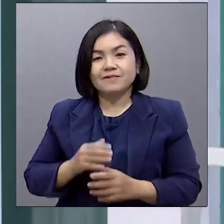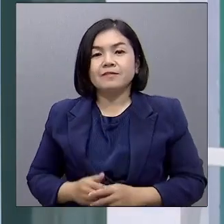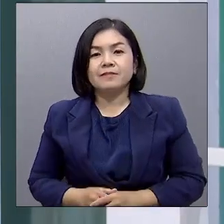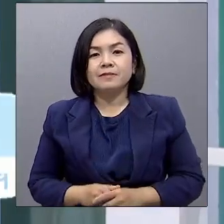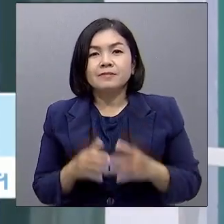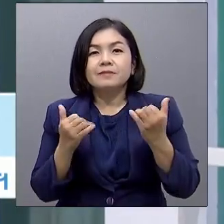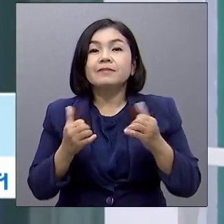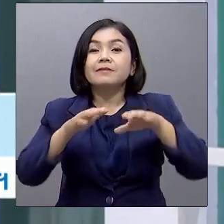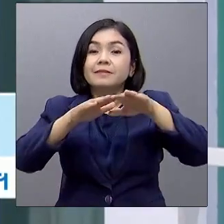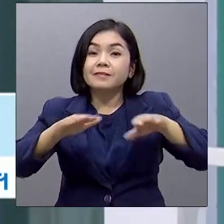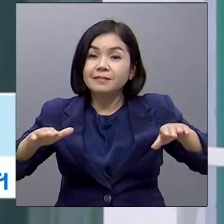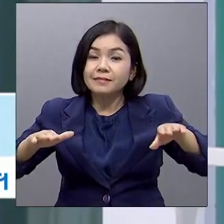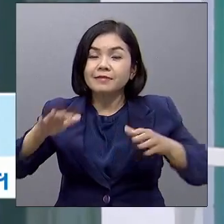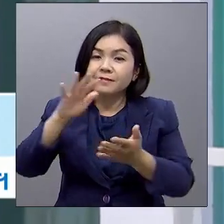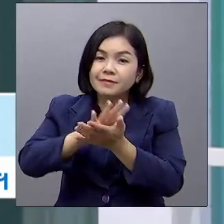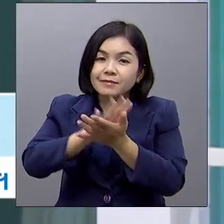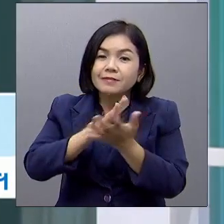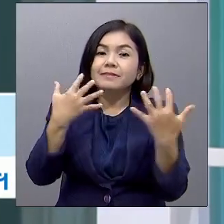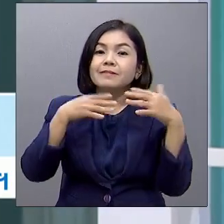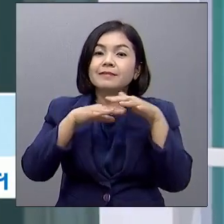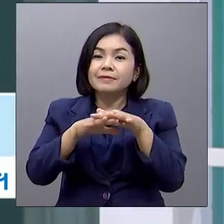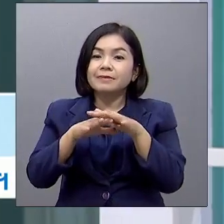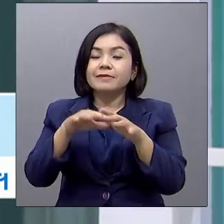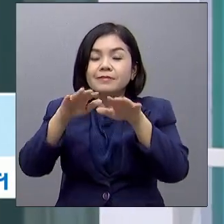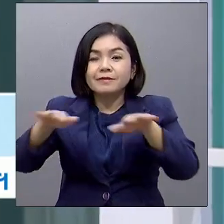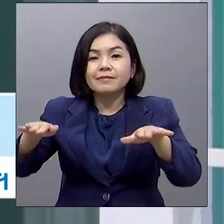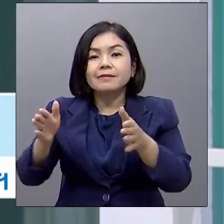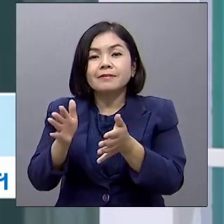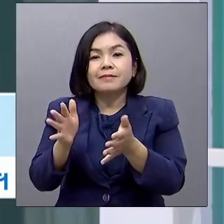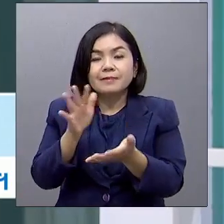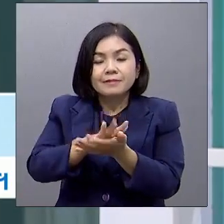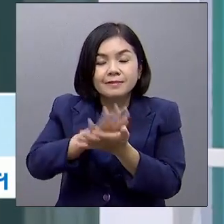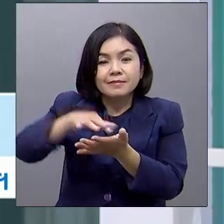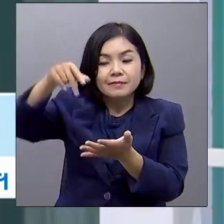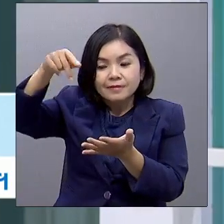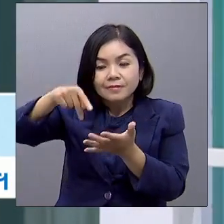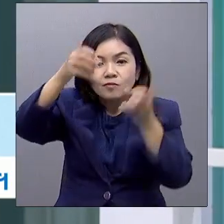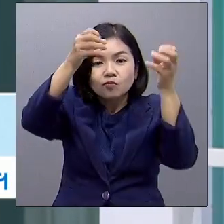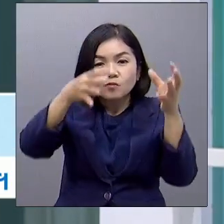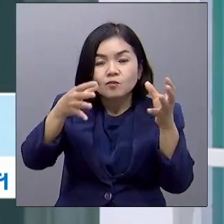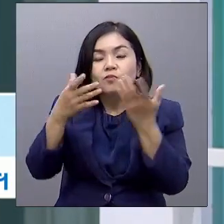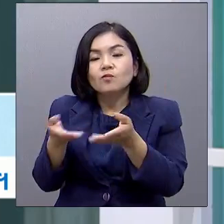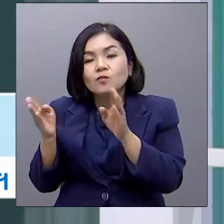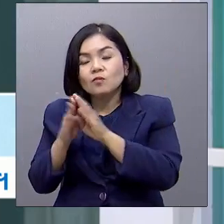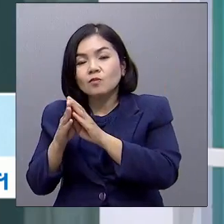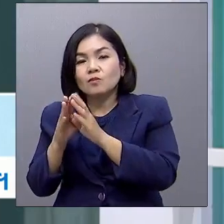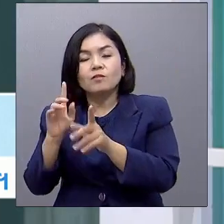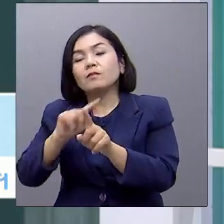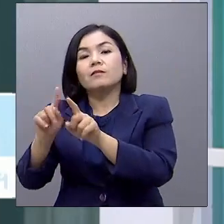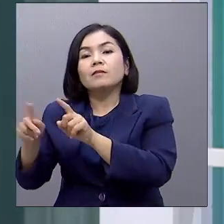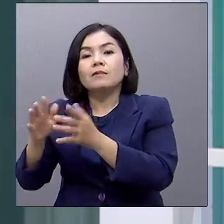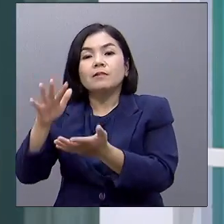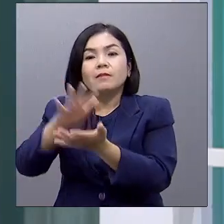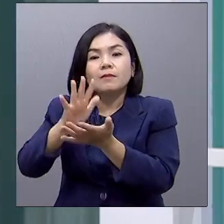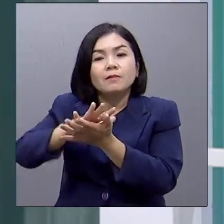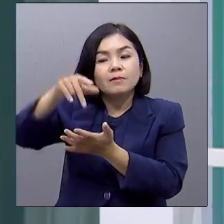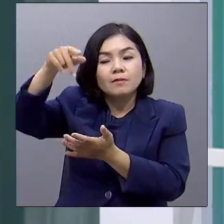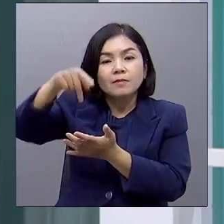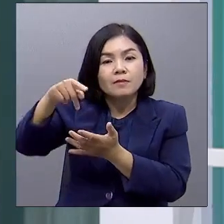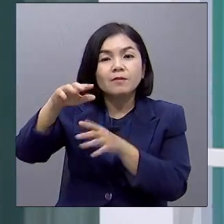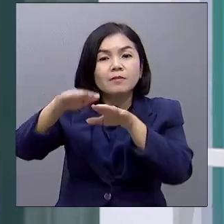อ